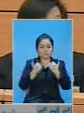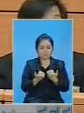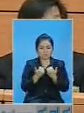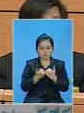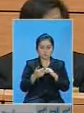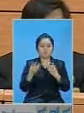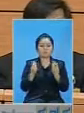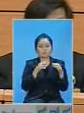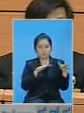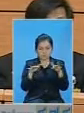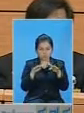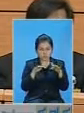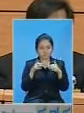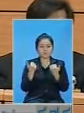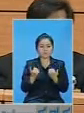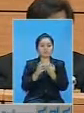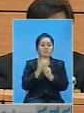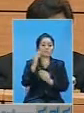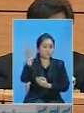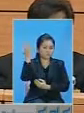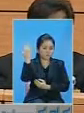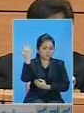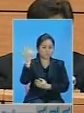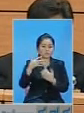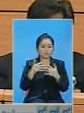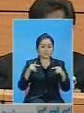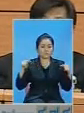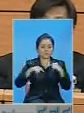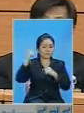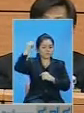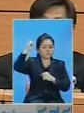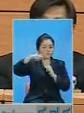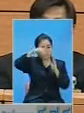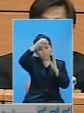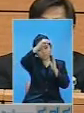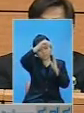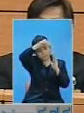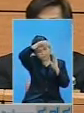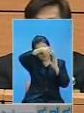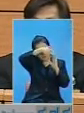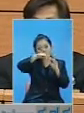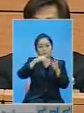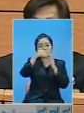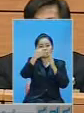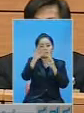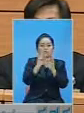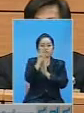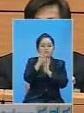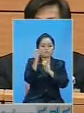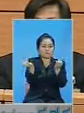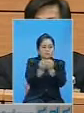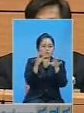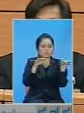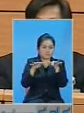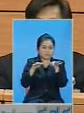ในเรื่องของแผ่นดินไหวซึ่งเมื่อสัปดาห์ที่แล้วได้เกิดขึ้นที่ประเทศพม่าและส่งผลกระทบต่อพี่น้องประชาชนในจังหวัดเชียงรายโดยเฉพ